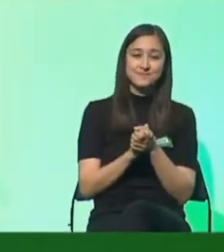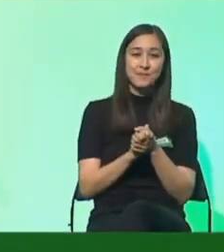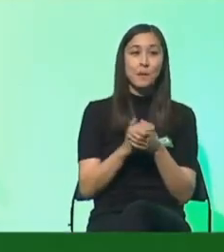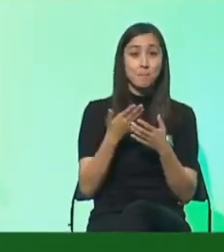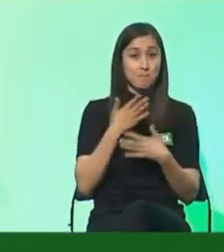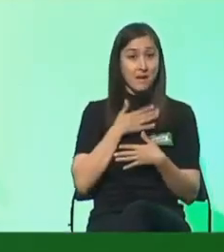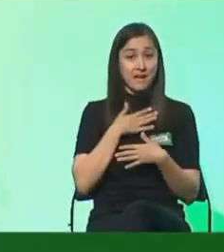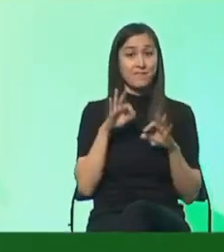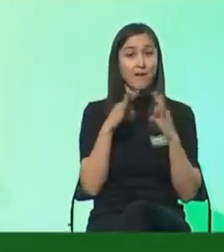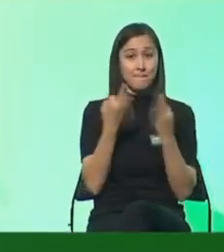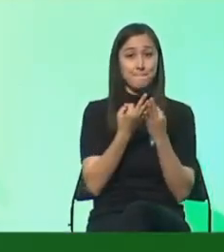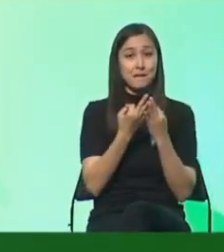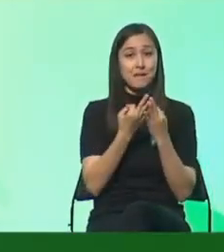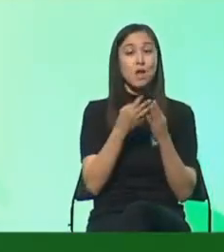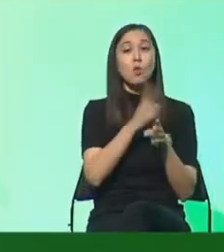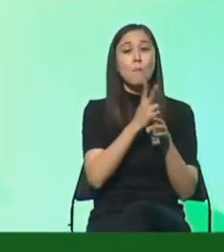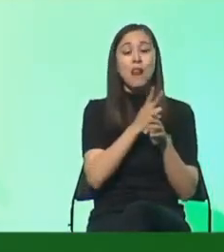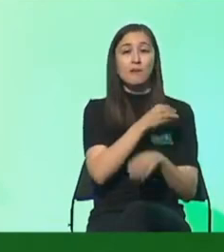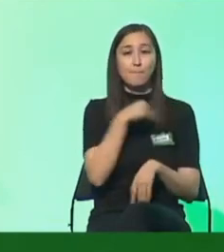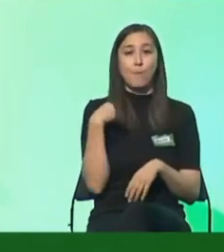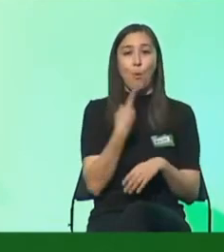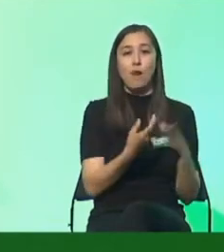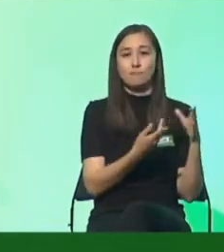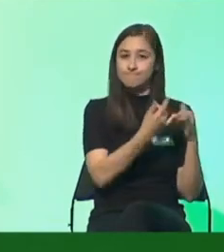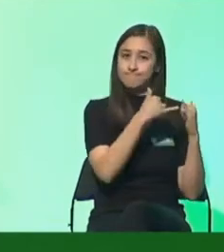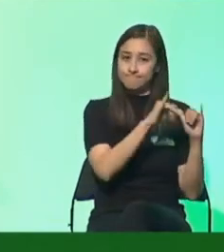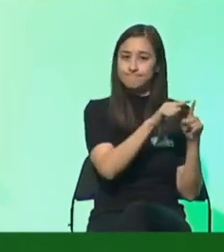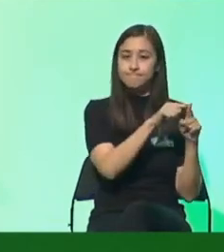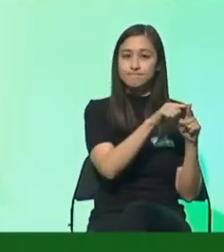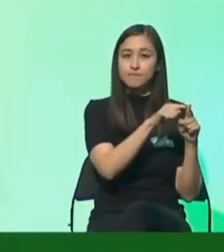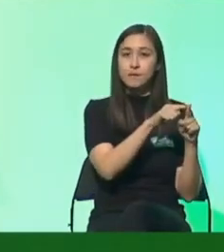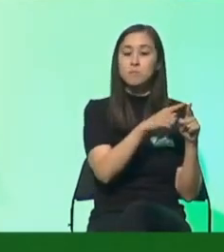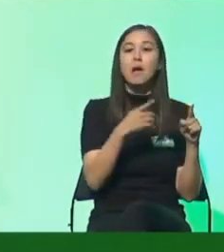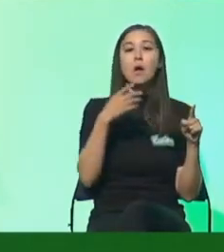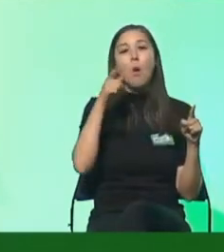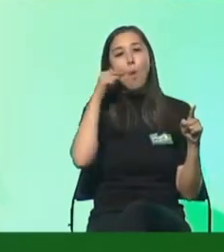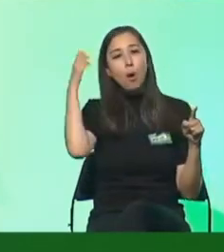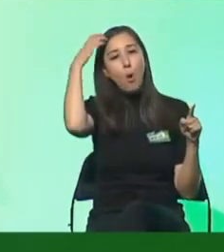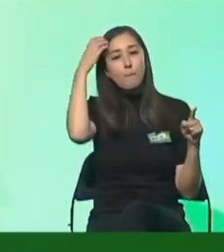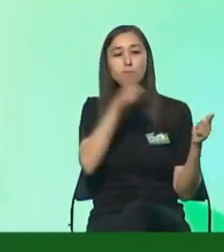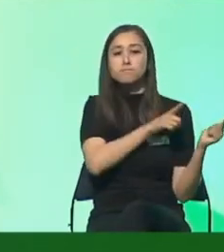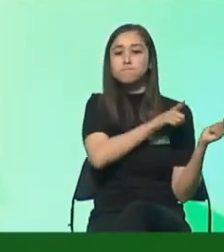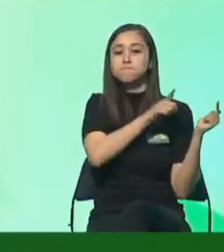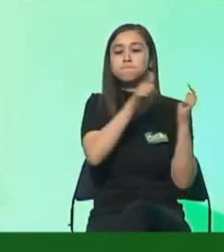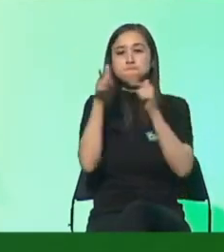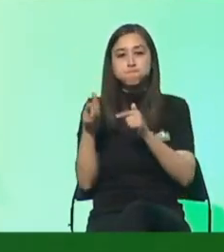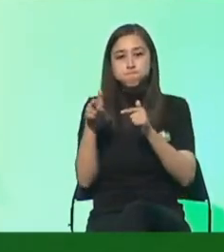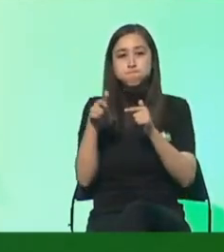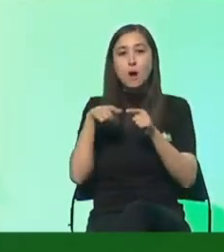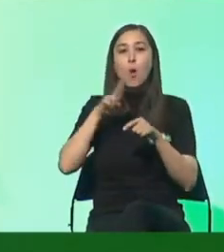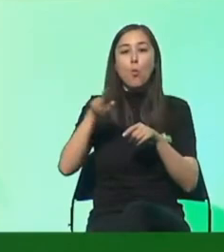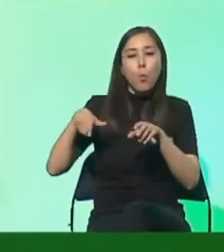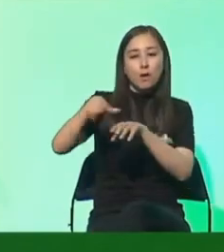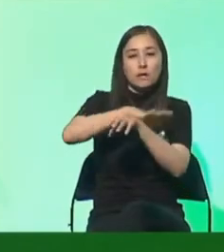meine Familie kommt ursprünglich mal aus Polen. Meine Urgroßeltern sind ins Ruhrgebiet gekommen vor gut 100 Jahren, weil es hier